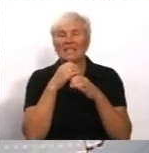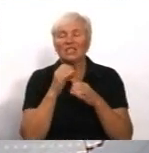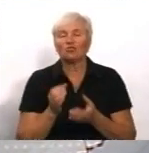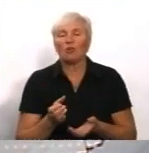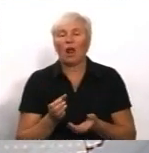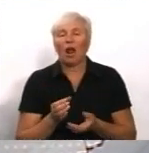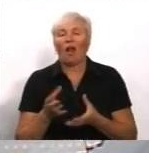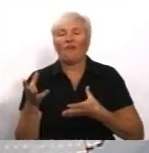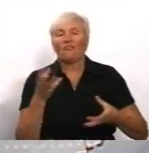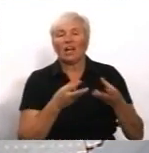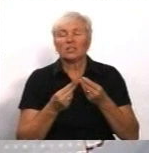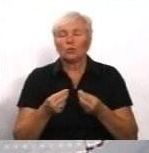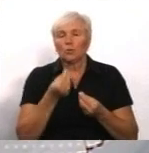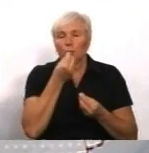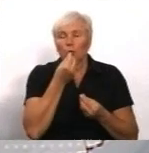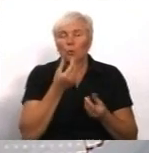фальсифікату продукції